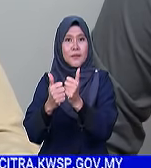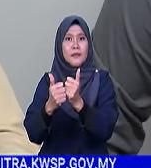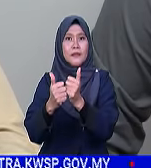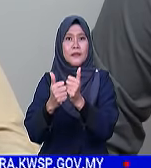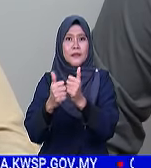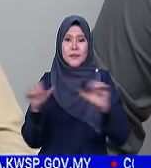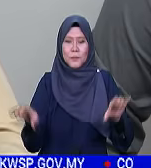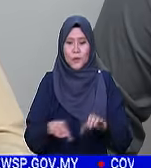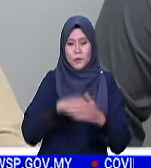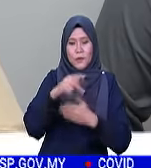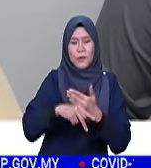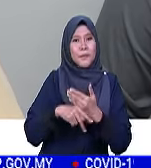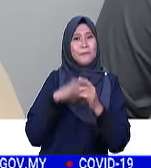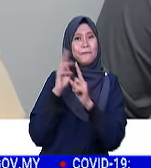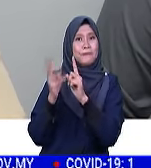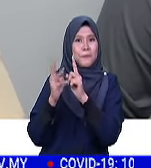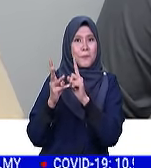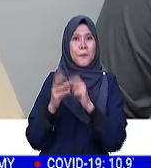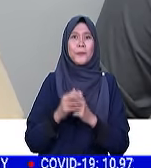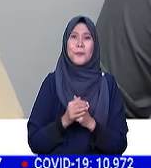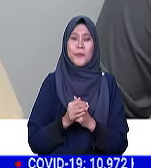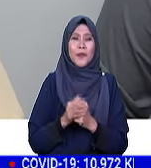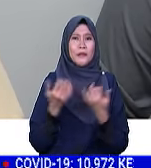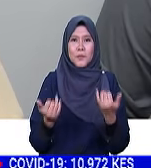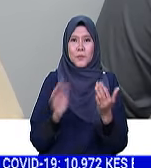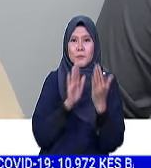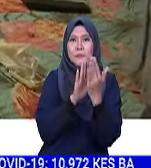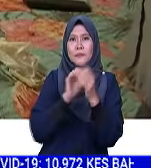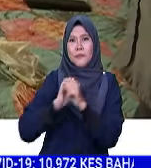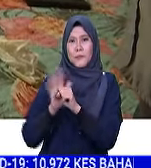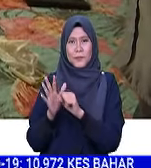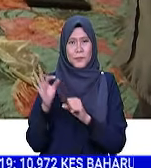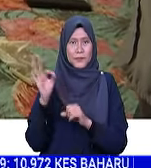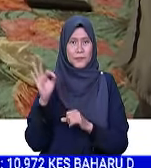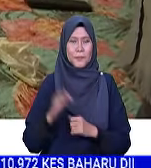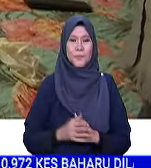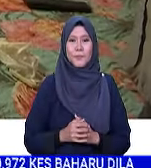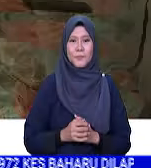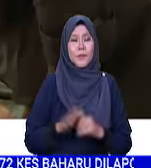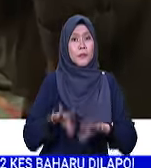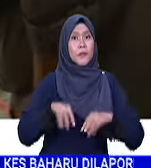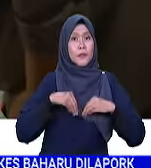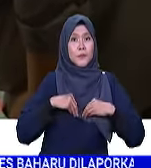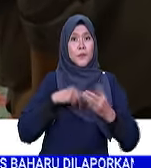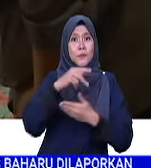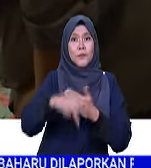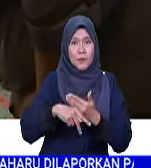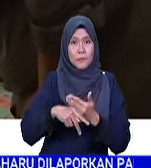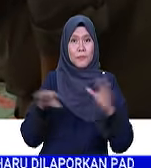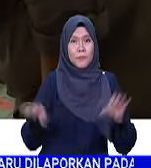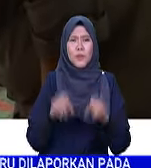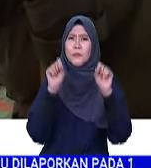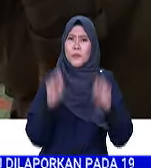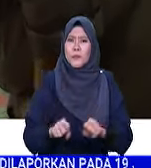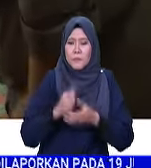melaksanakan program-program kebajikan semasa menghadapi COVID-19 ini. Bagi penerima, program yang dilaksanakan ini